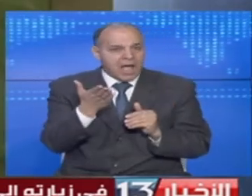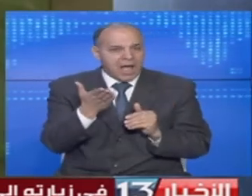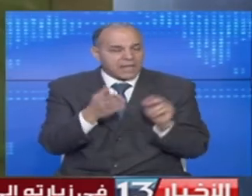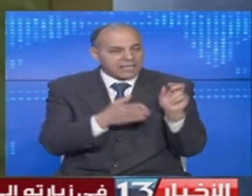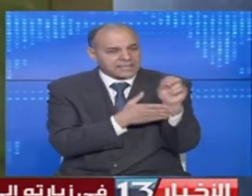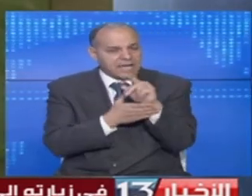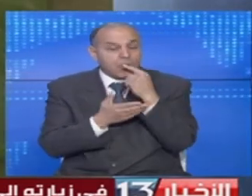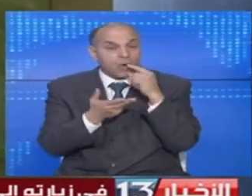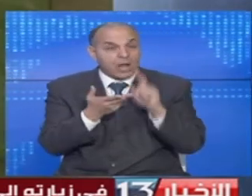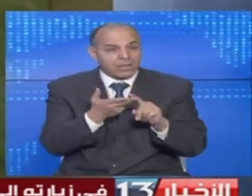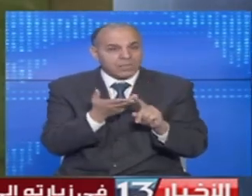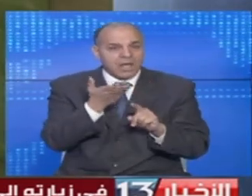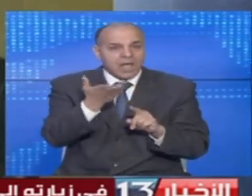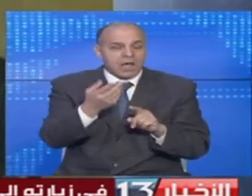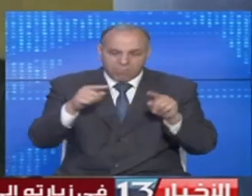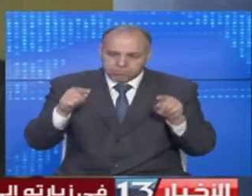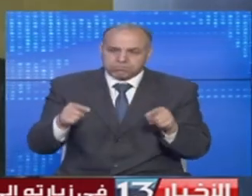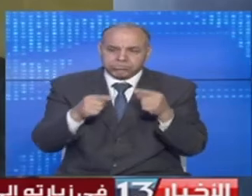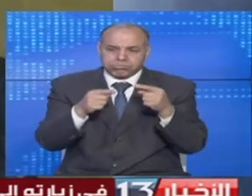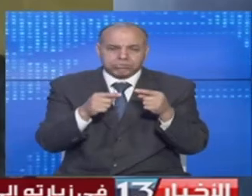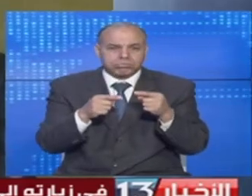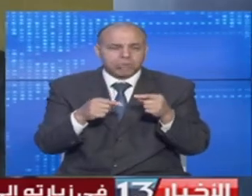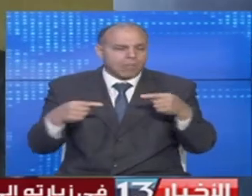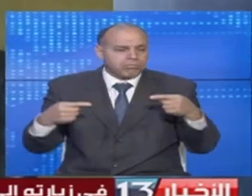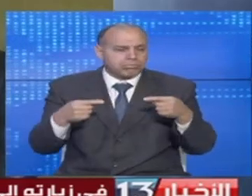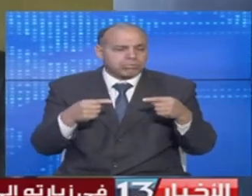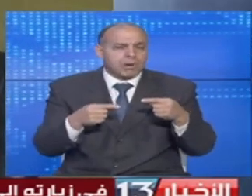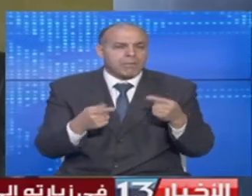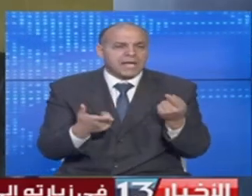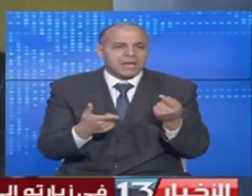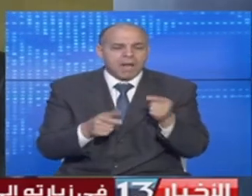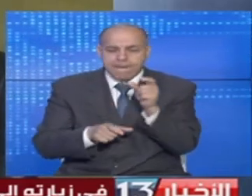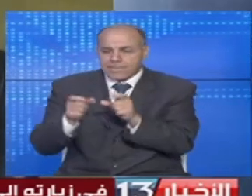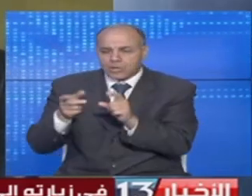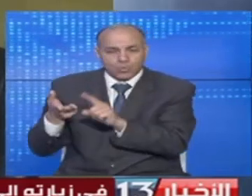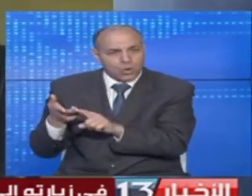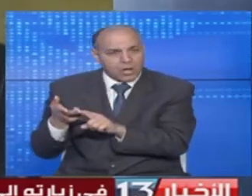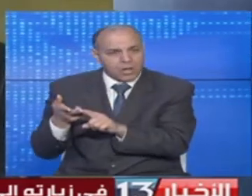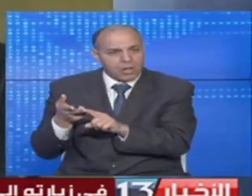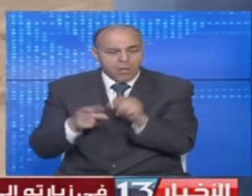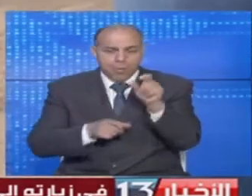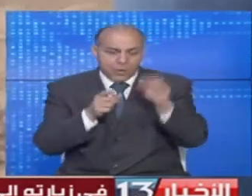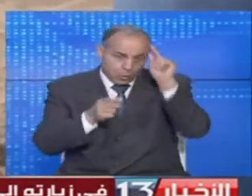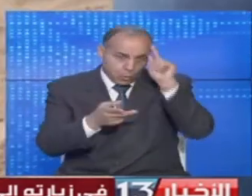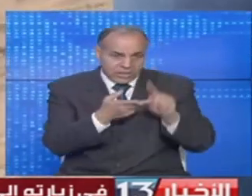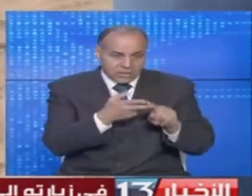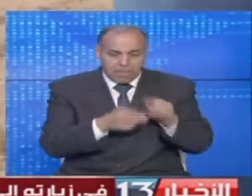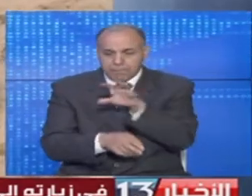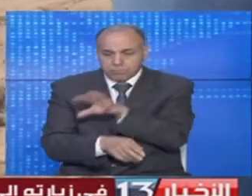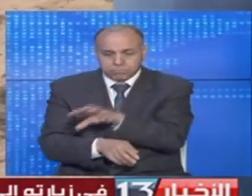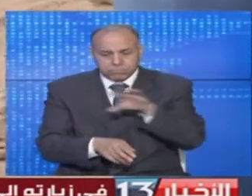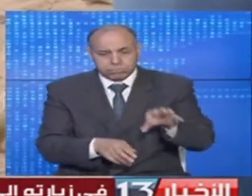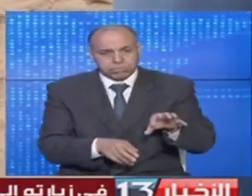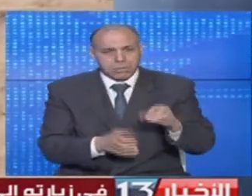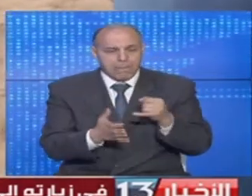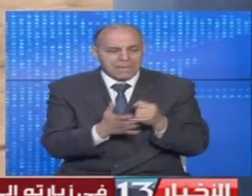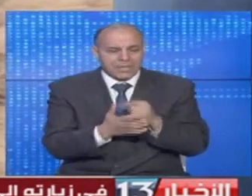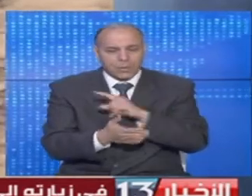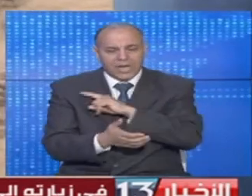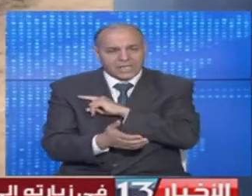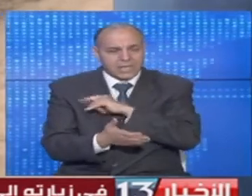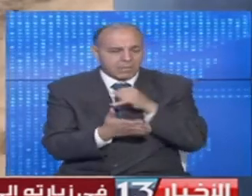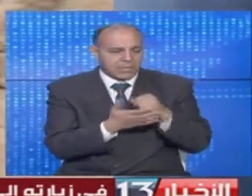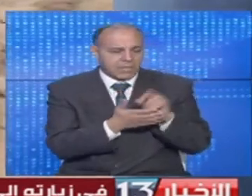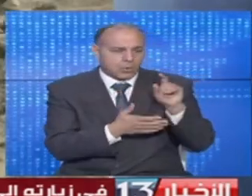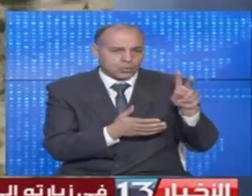هذه الزيارة على إثر المواجهات الدامية التي جدت بين مجموعتين من المواطنين من منطقتي ابن خداش من ولاية